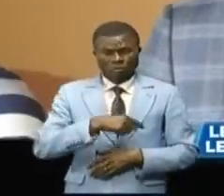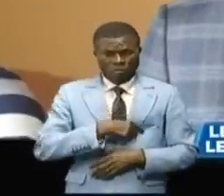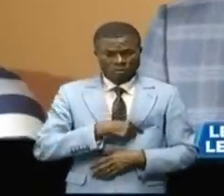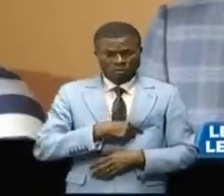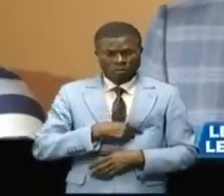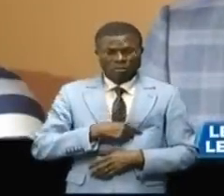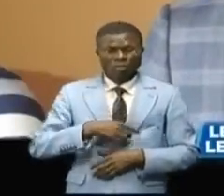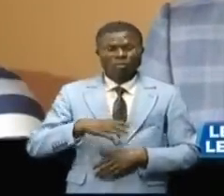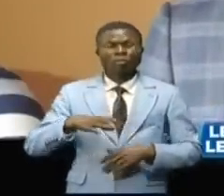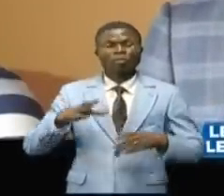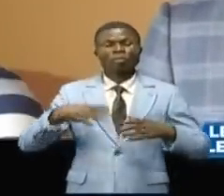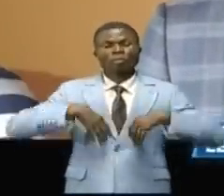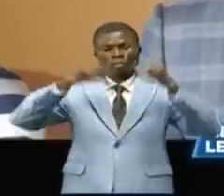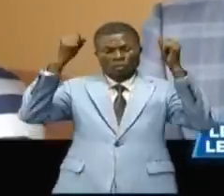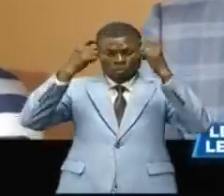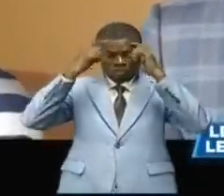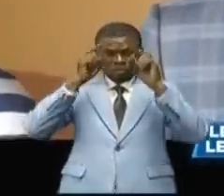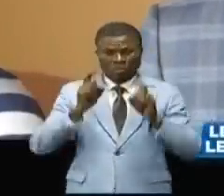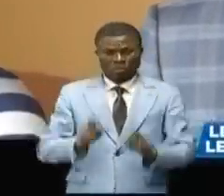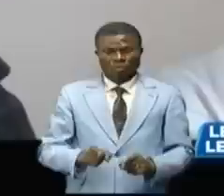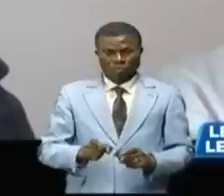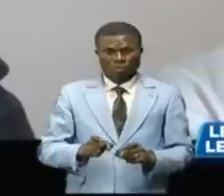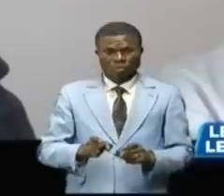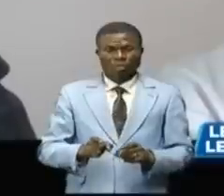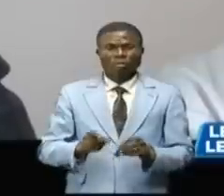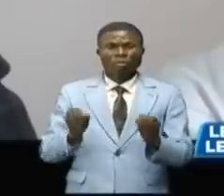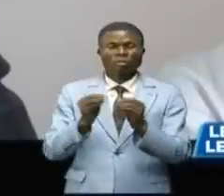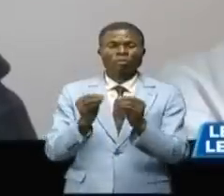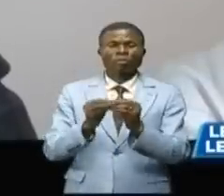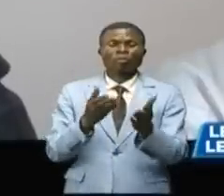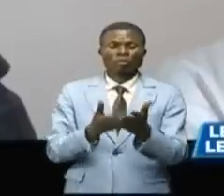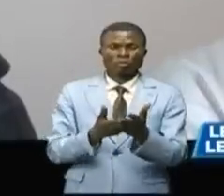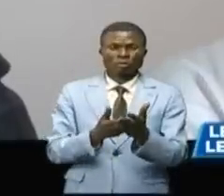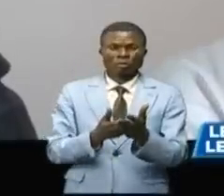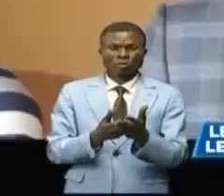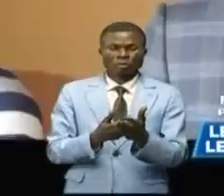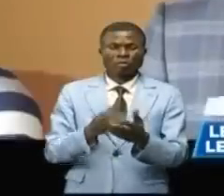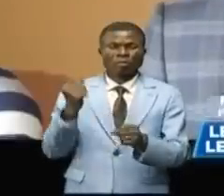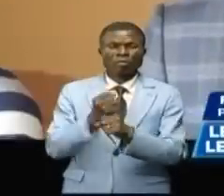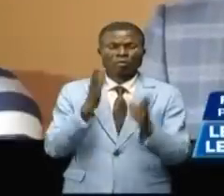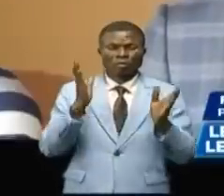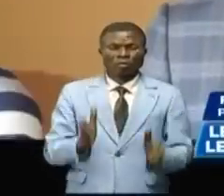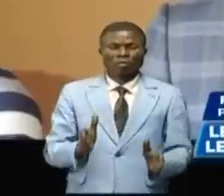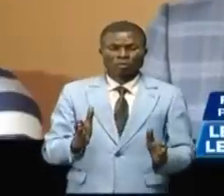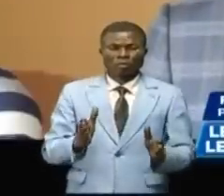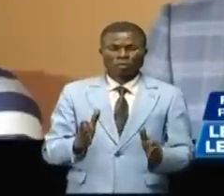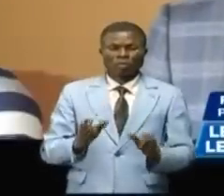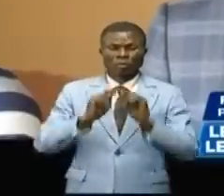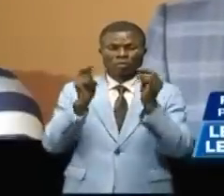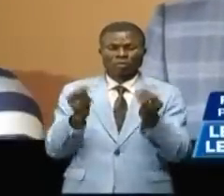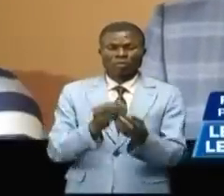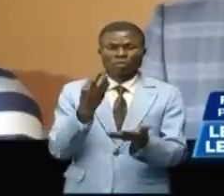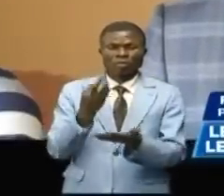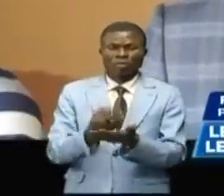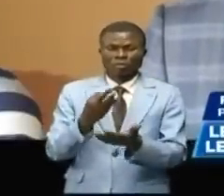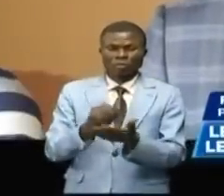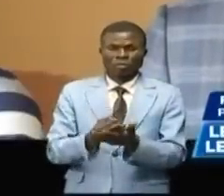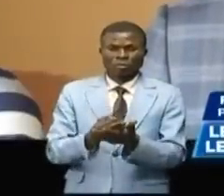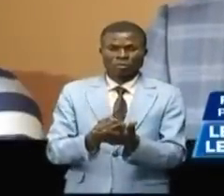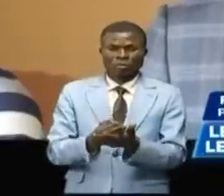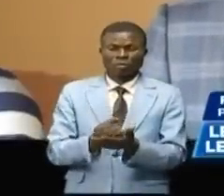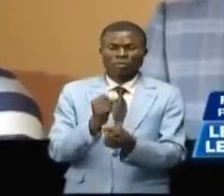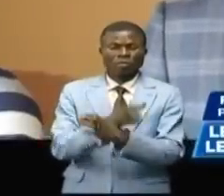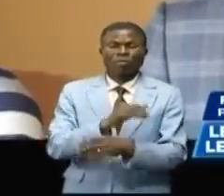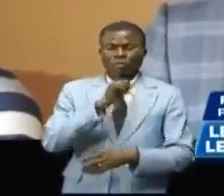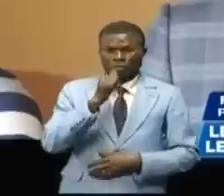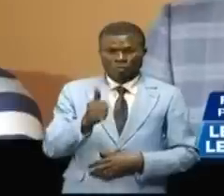valider les résolutions venant de la commission. Les agents des régies financières ne sont plus